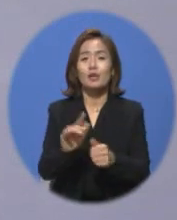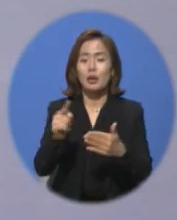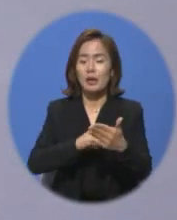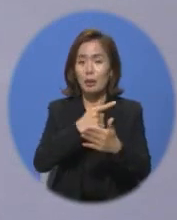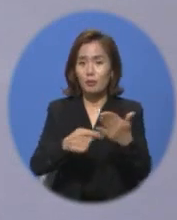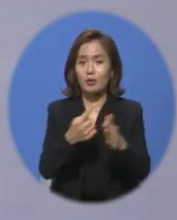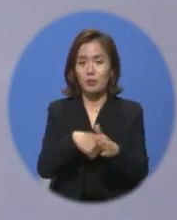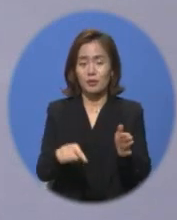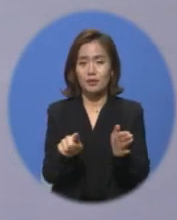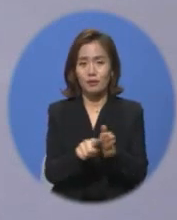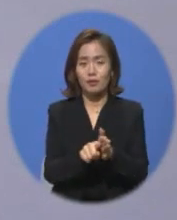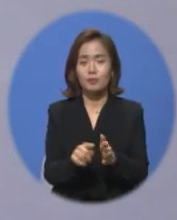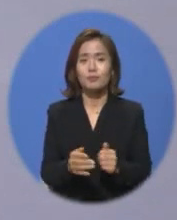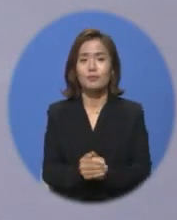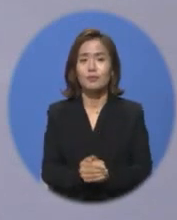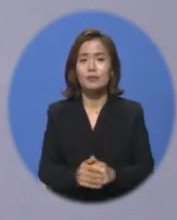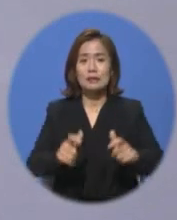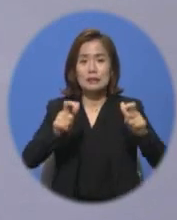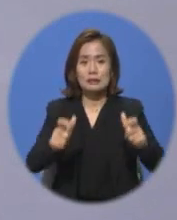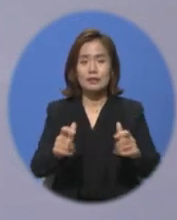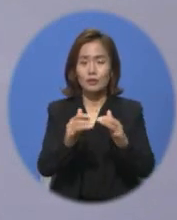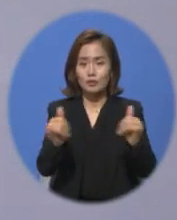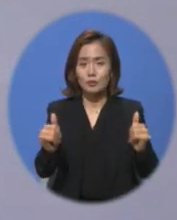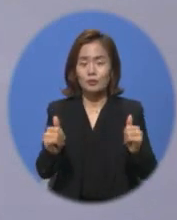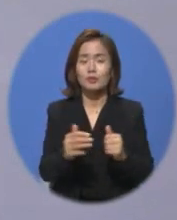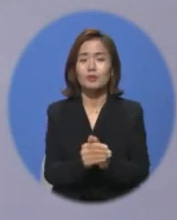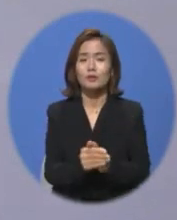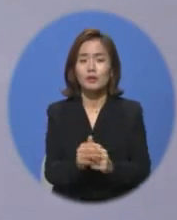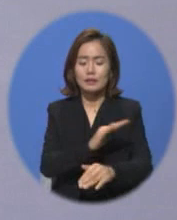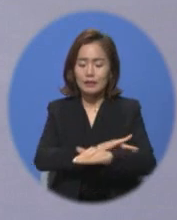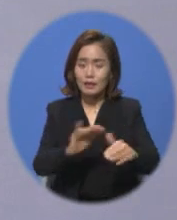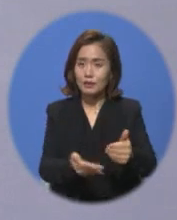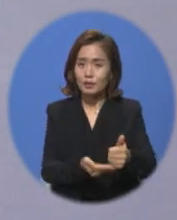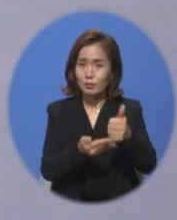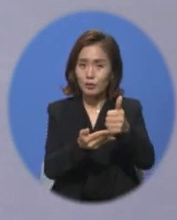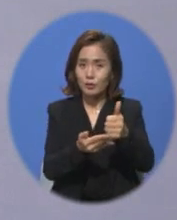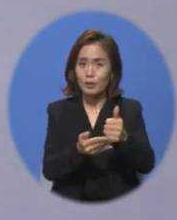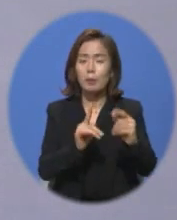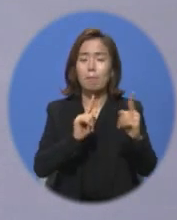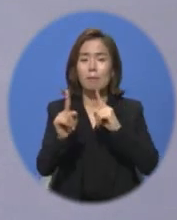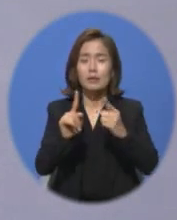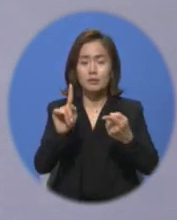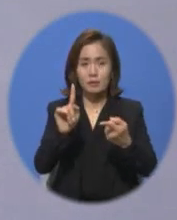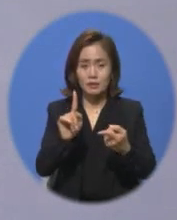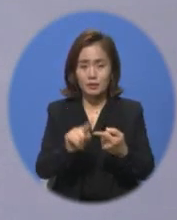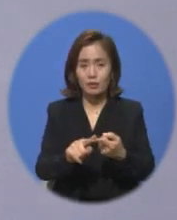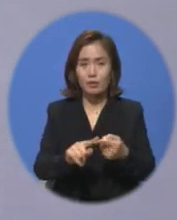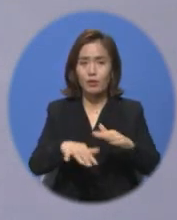보답하기위해저는 주민들을잘모셨고,그들의이야기를경청하기위해무릎을꿇었으며,